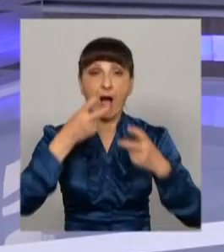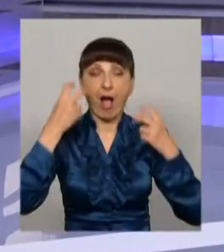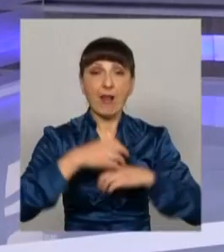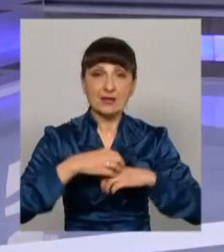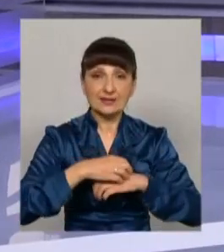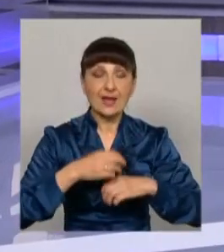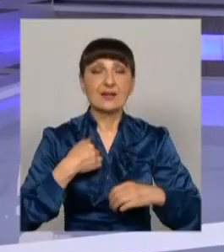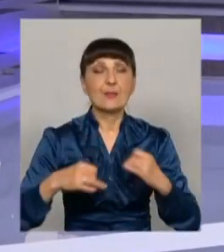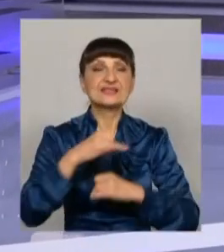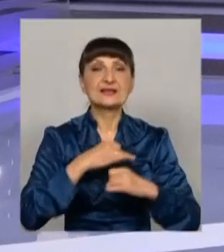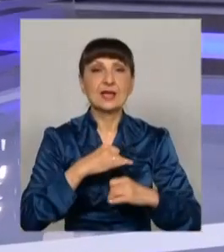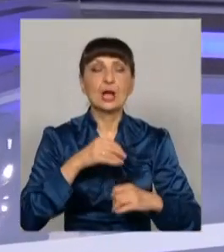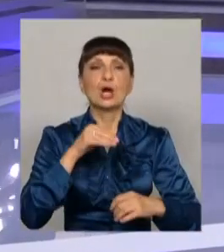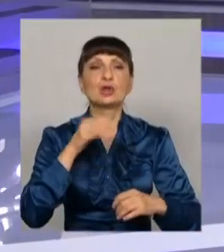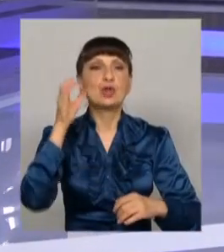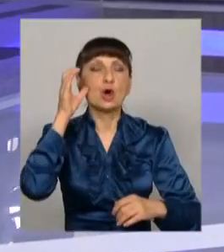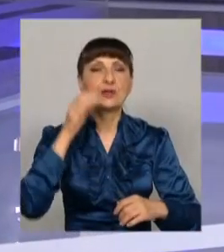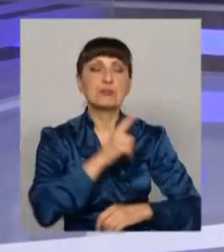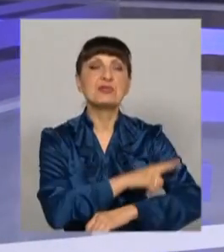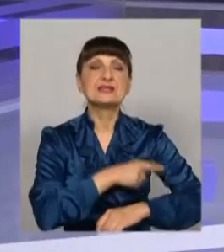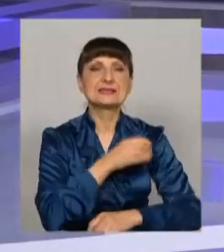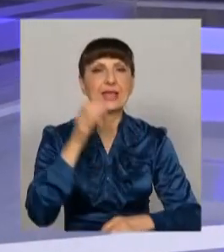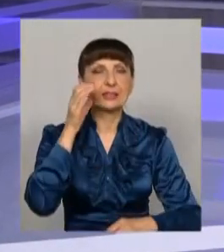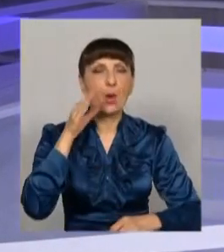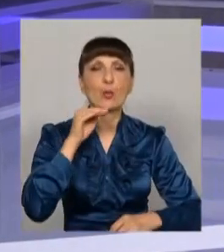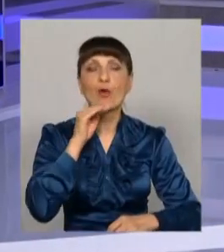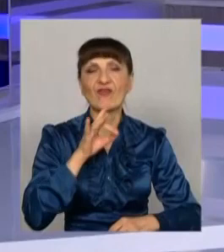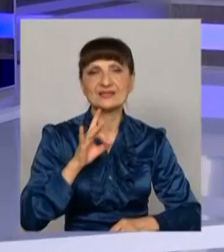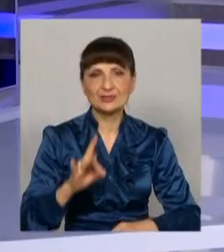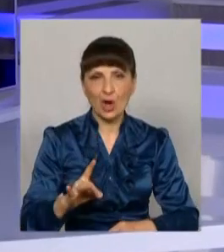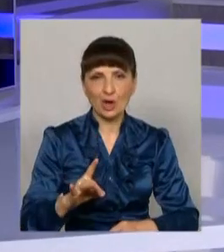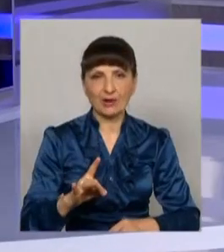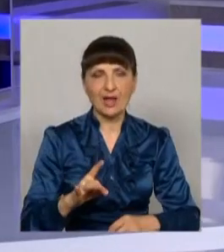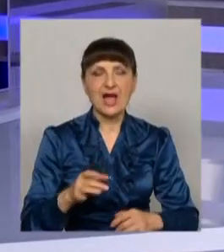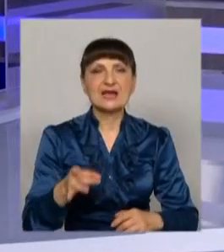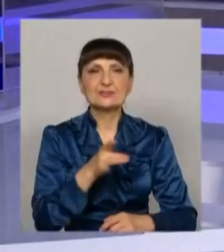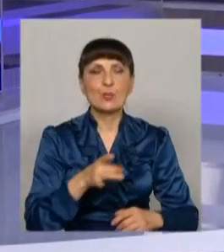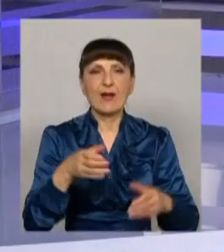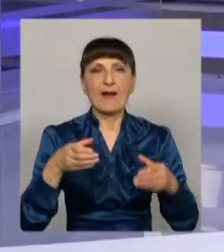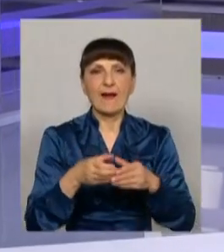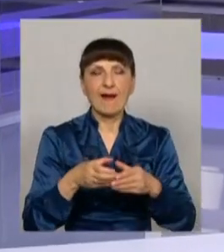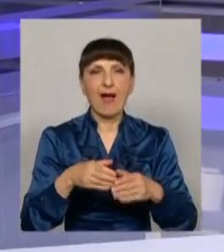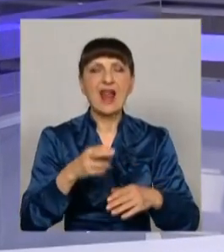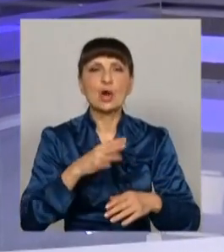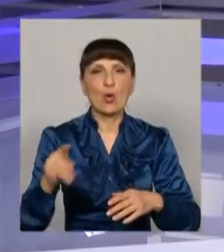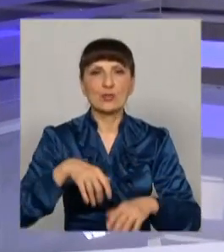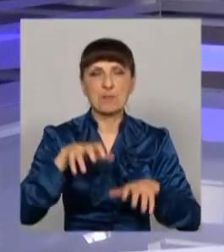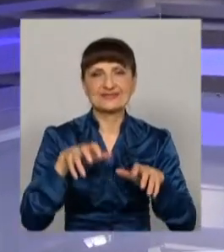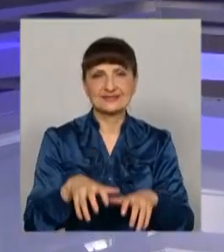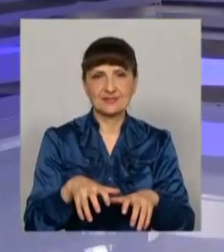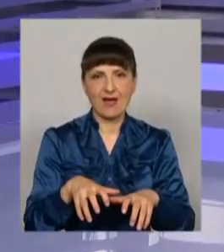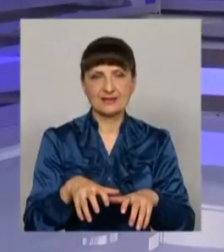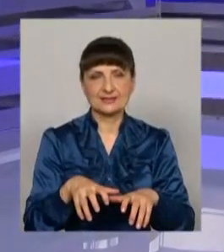аллергии, нам рассказала доктор медицинских наук, профессор, председатель Республиканской ассоциации аллергологов и